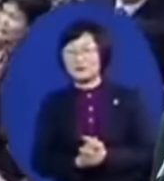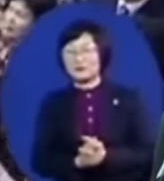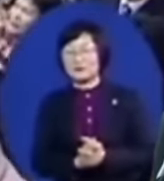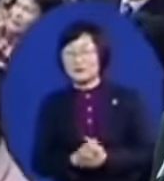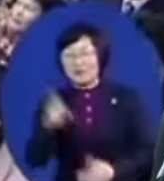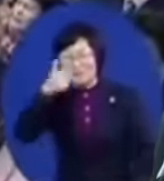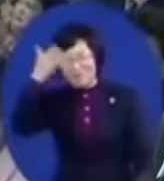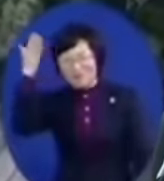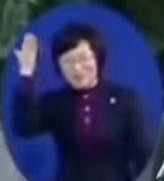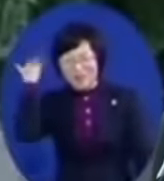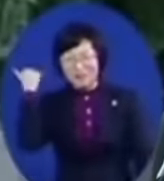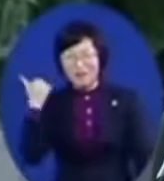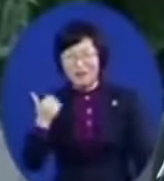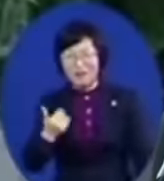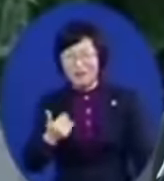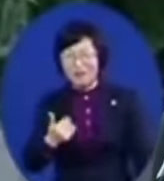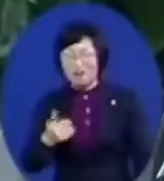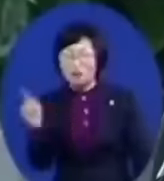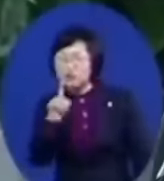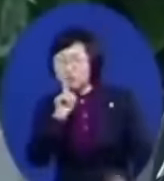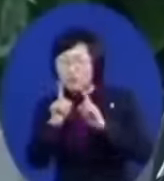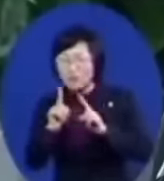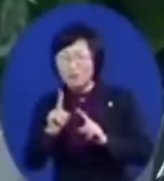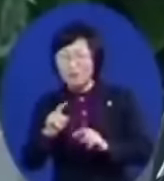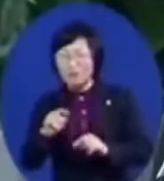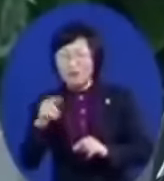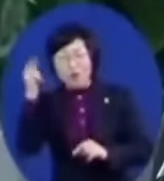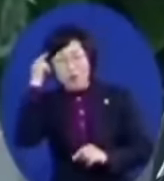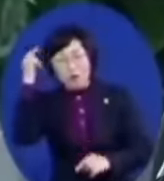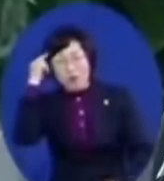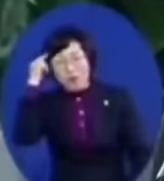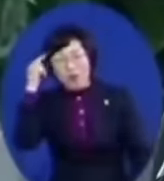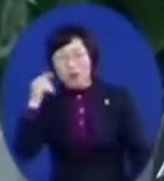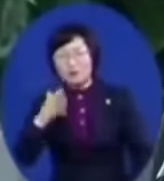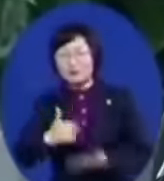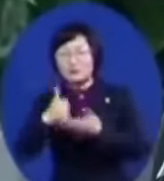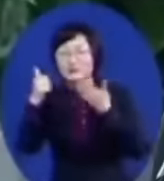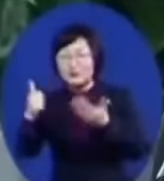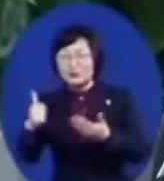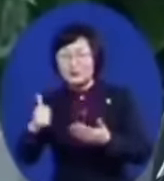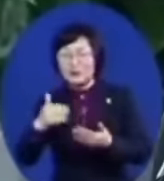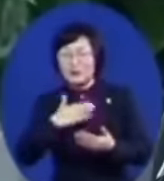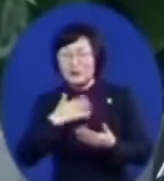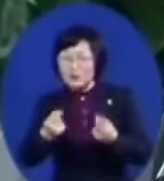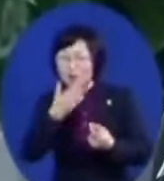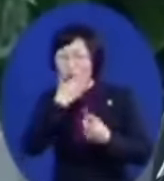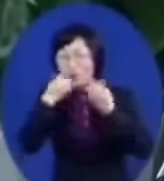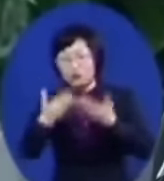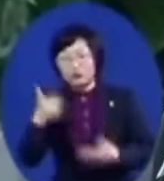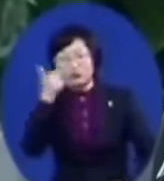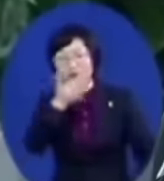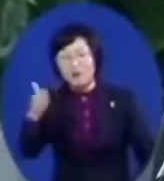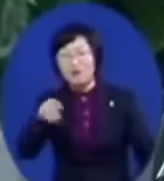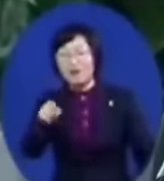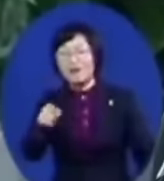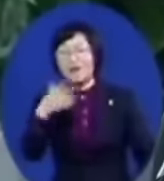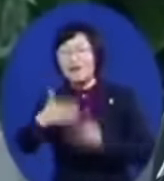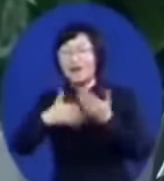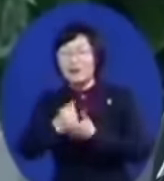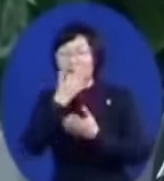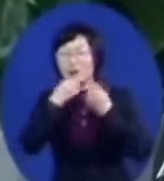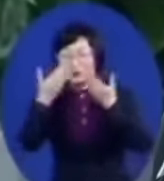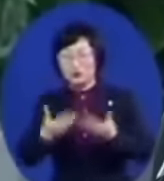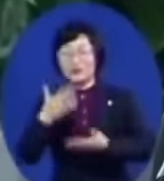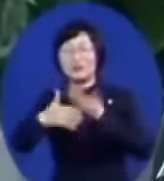웬 말인가 웬일인가 왜 주님께서 이렇게 복을 주시는가? 그것은 하나님은 복 주시는